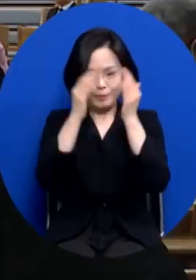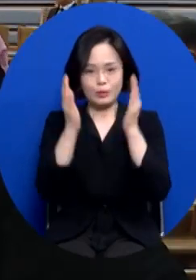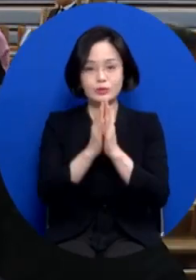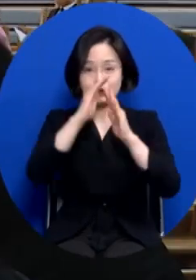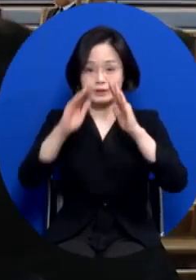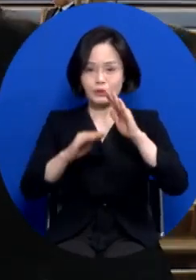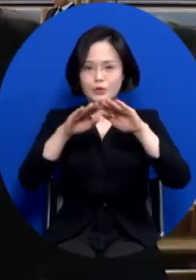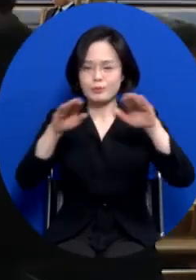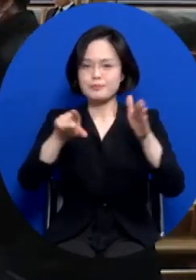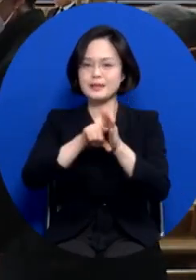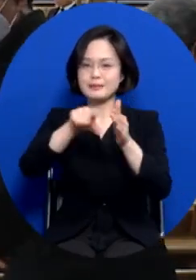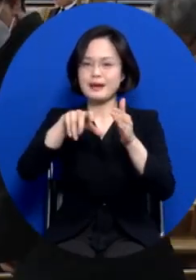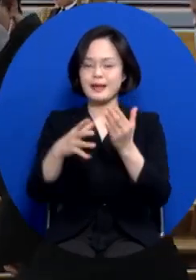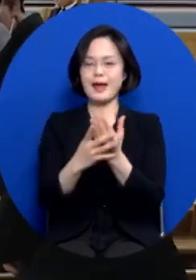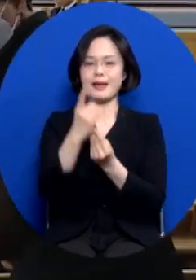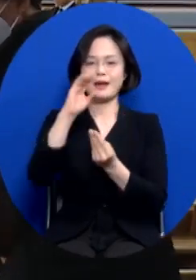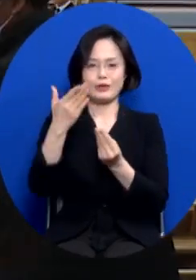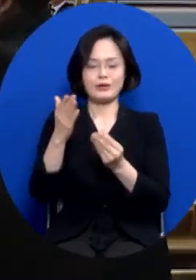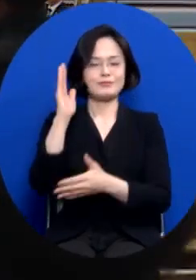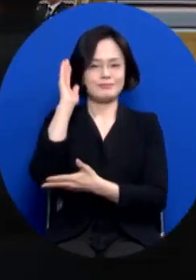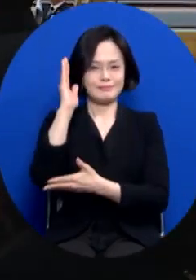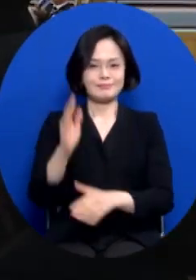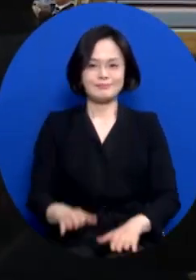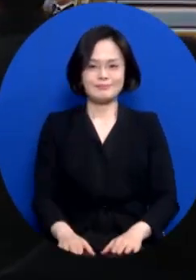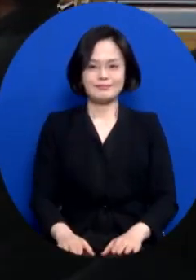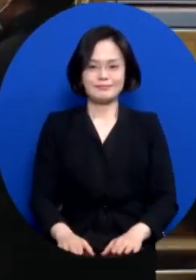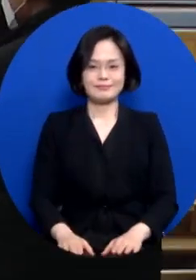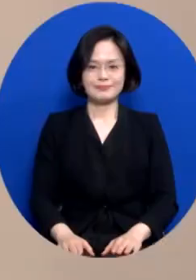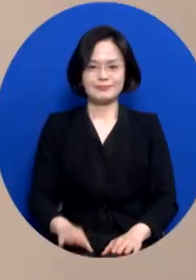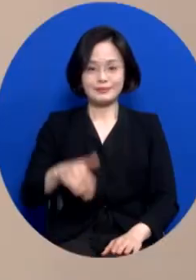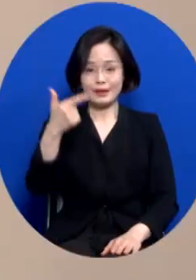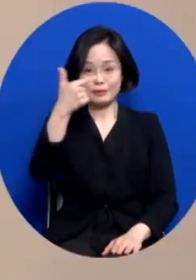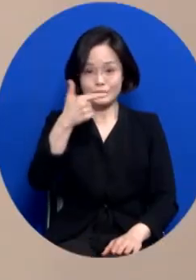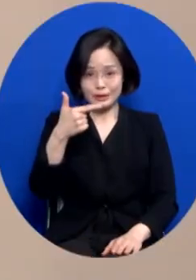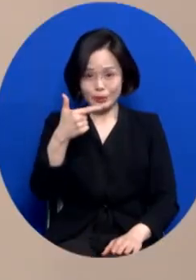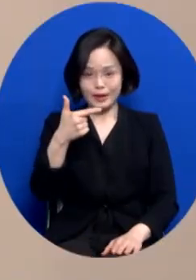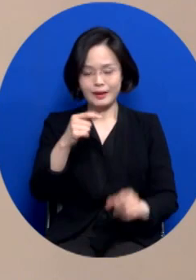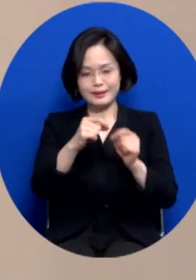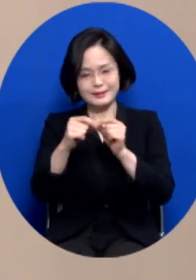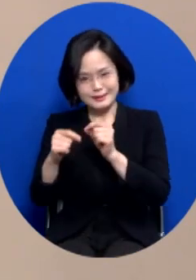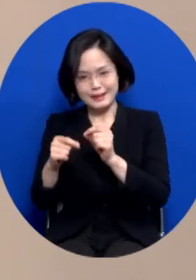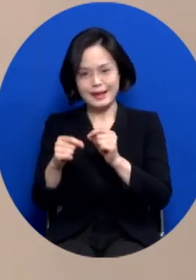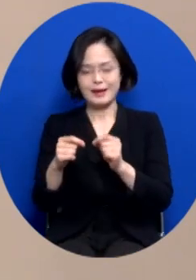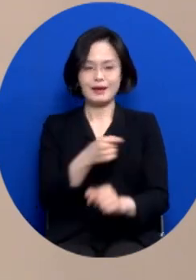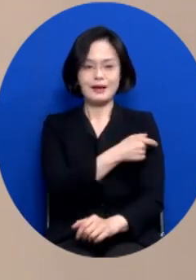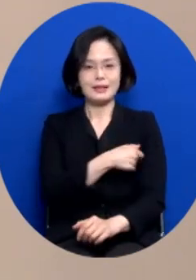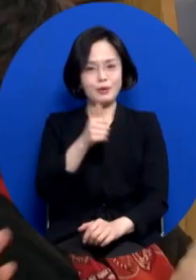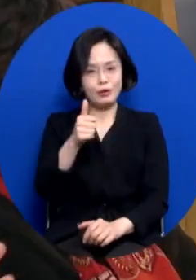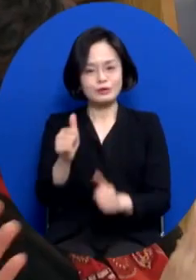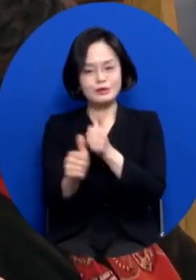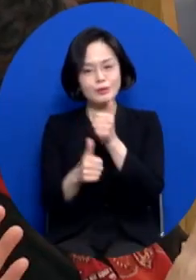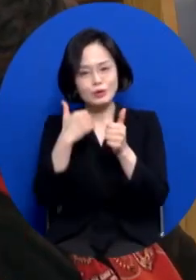한다고 강조했습니다. 이어진 2부 상견례 시간에 울산노회 산하 각 기관별 임원 소개와 인사의 시간을 가졌습니다.